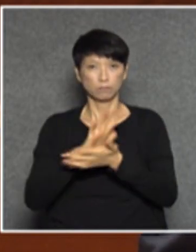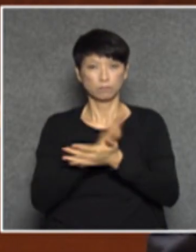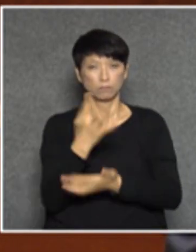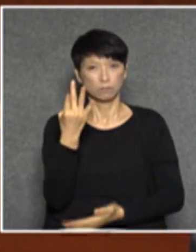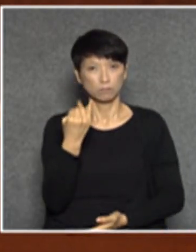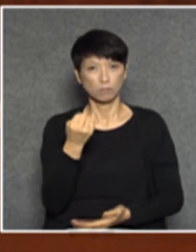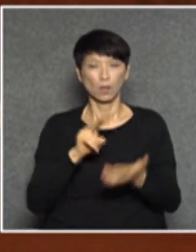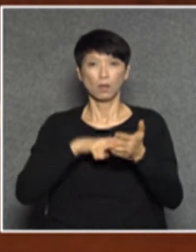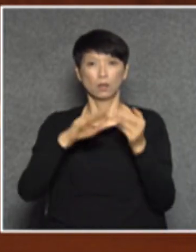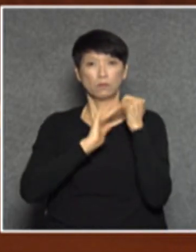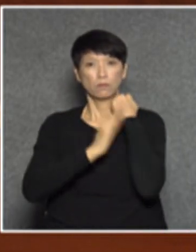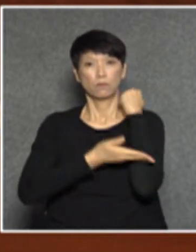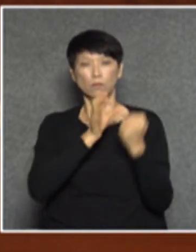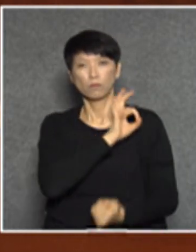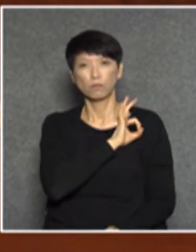立法會裡面一些